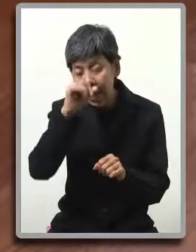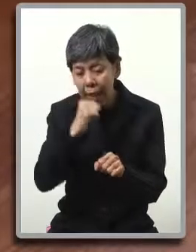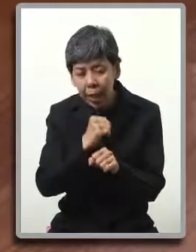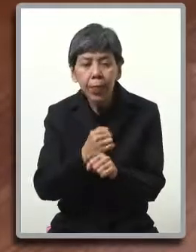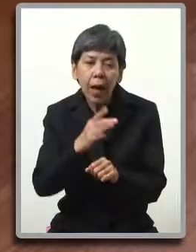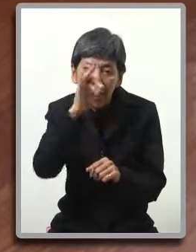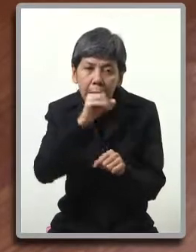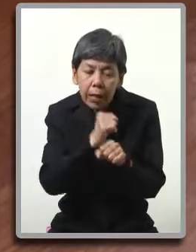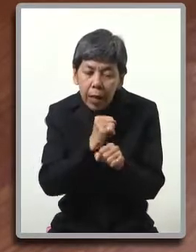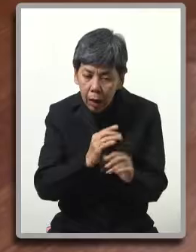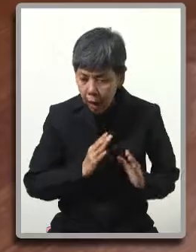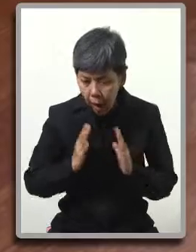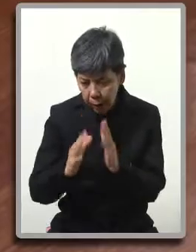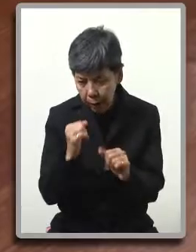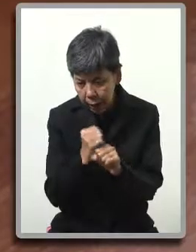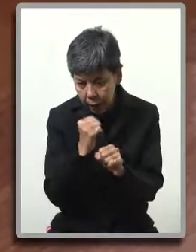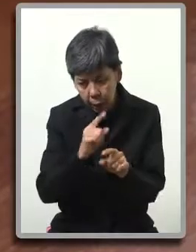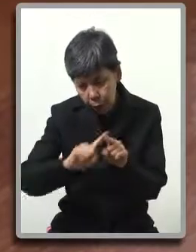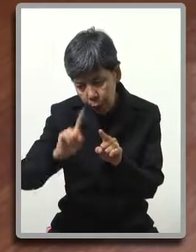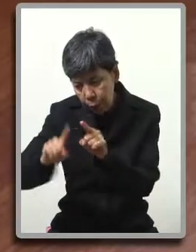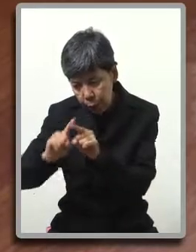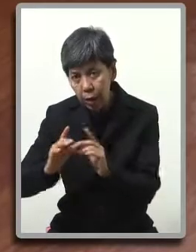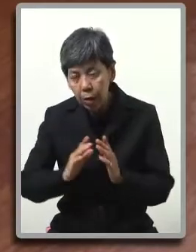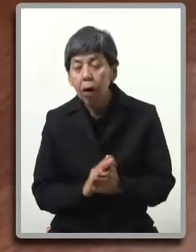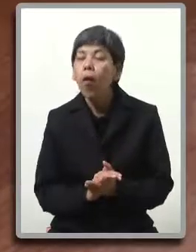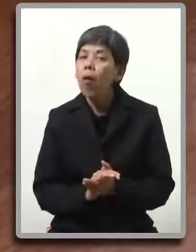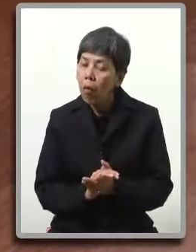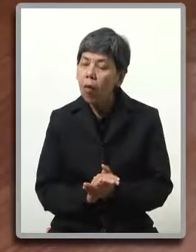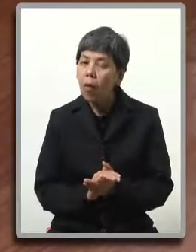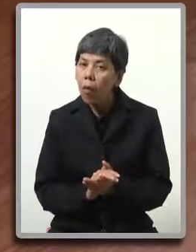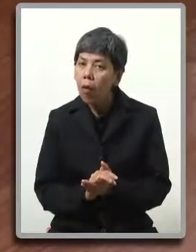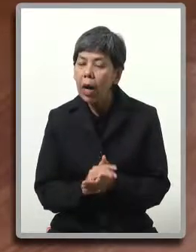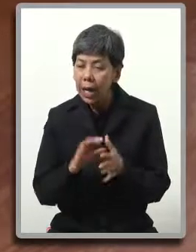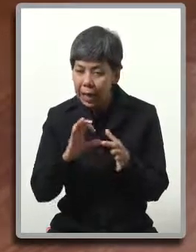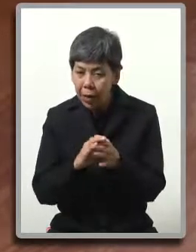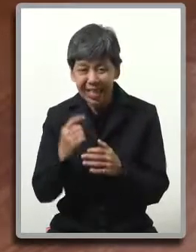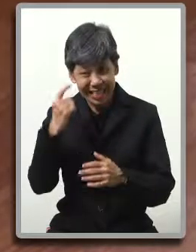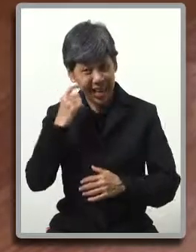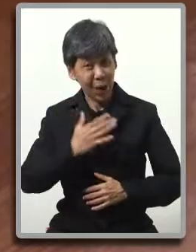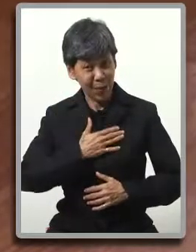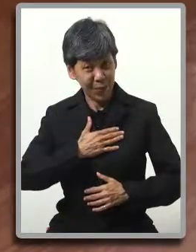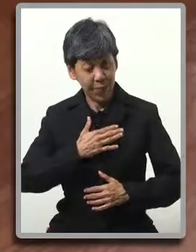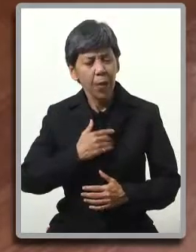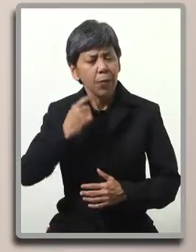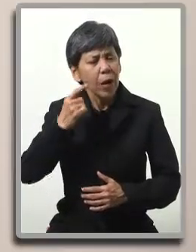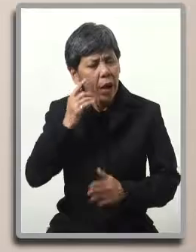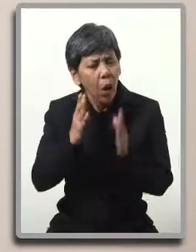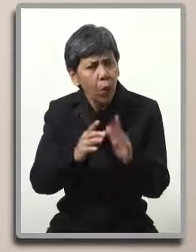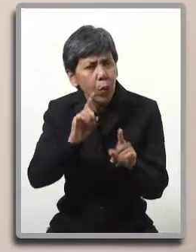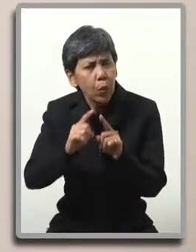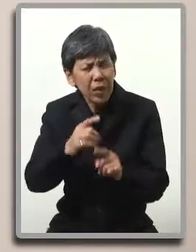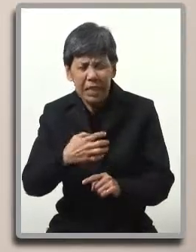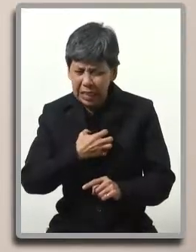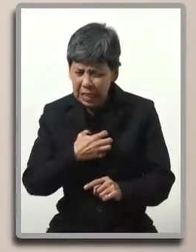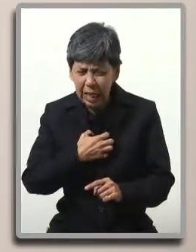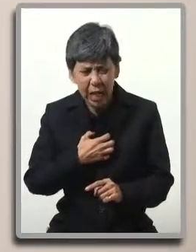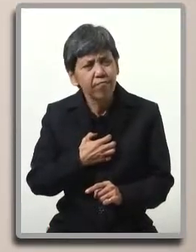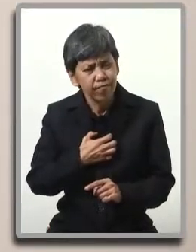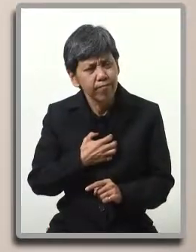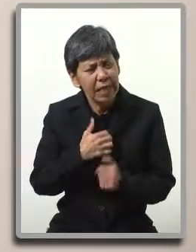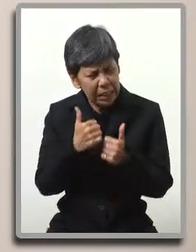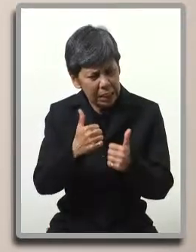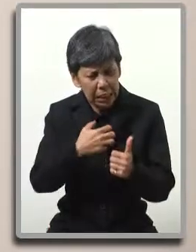8โมเดลผมจะเอาตัวเนี้ยไป implement กับสายอื่นๆด้วย ถ้าพูดถึงความเชื่ออย่างความเชื่อของผมนะผมคิดว่าทุกคนก็ต้อง